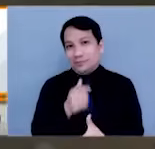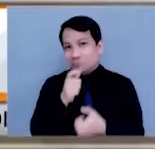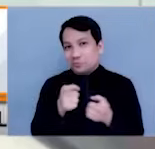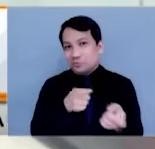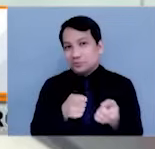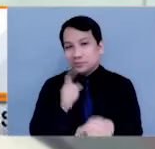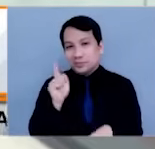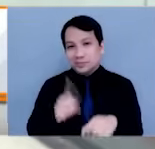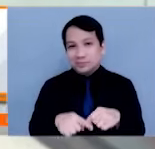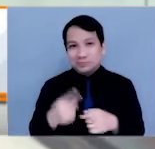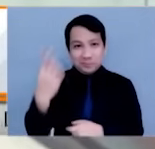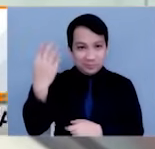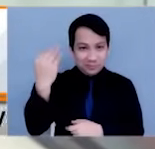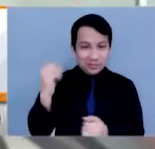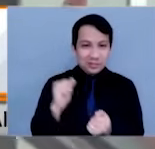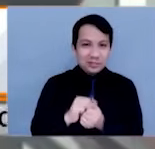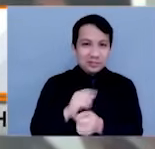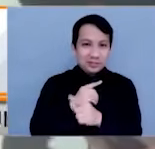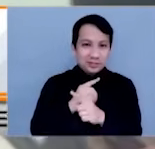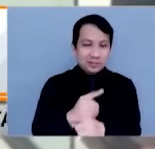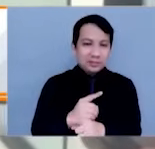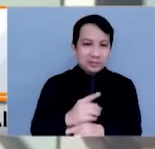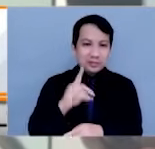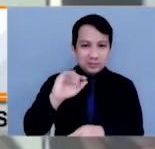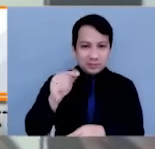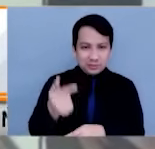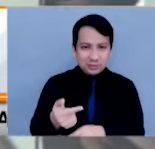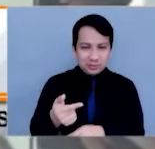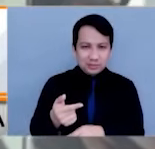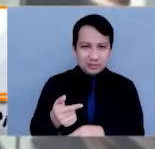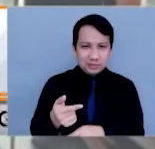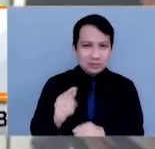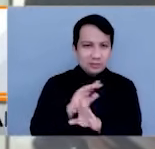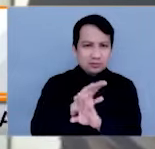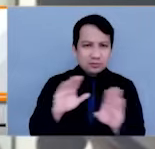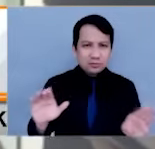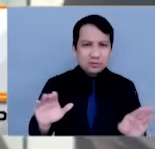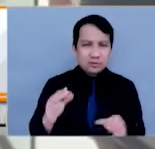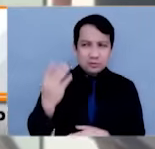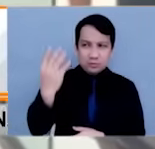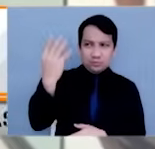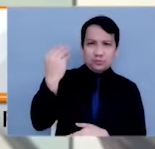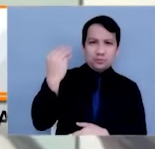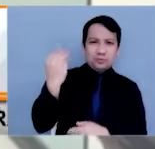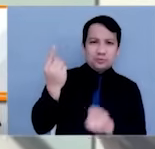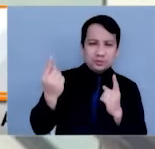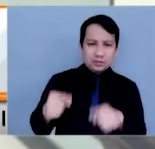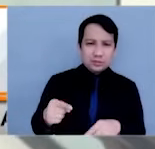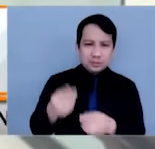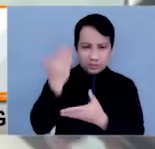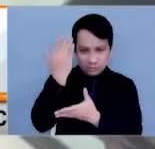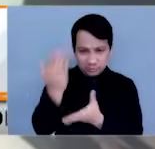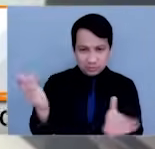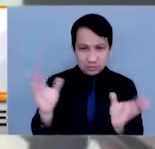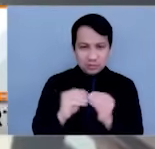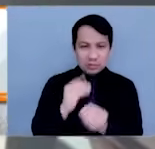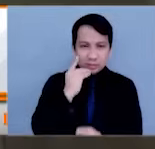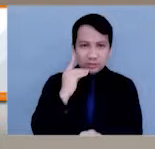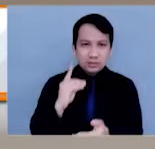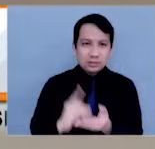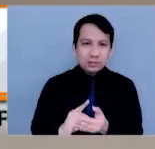ngumiti. Depensa naman ni Secretary Abalos, walang selfie na nangyari. Bahagi lang daw ito ng